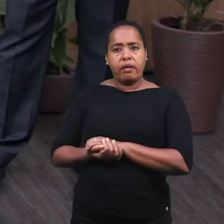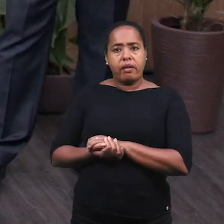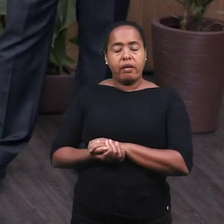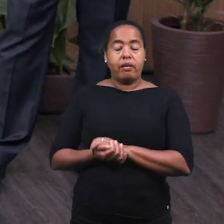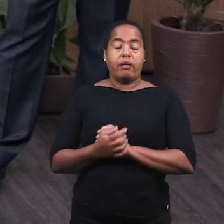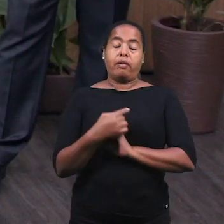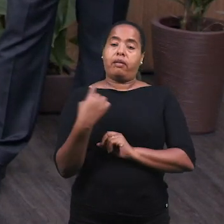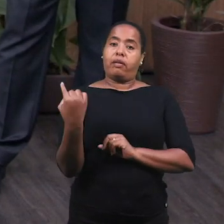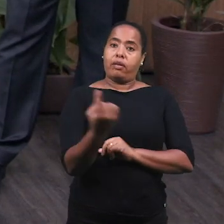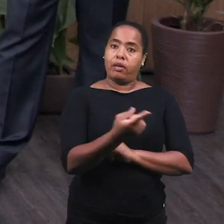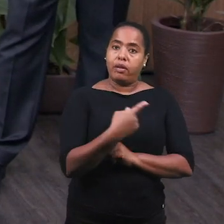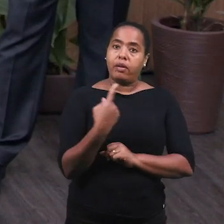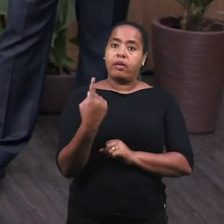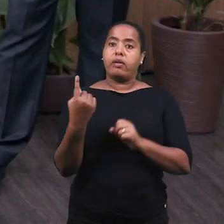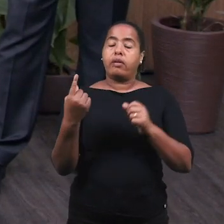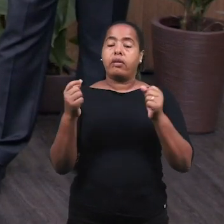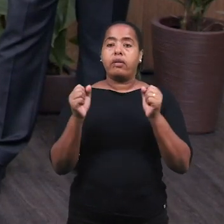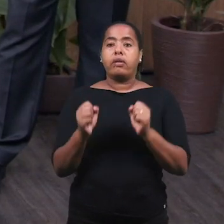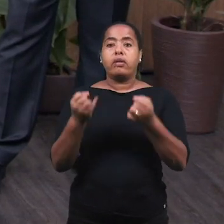этом доме.